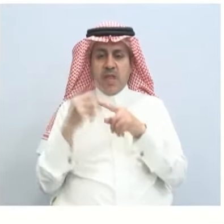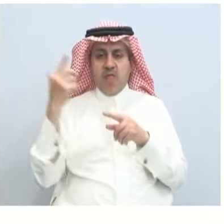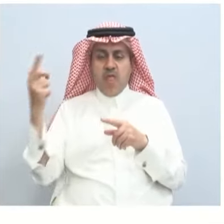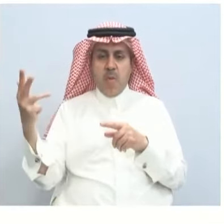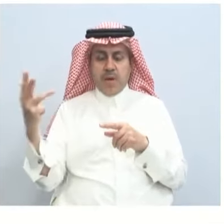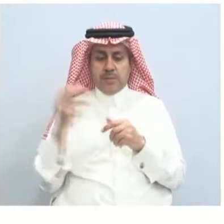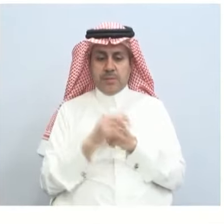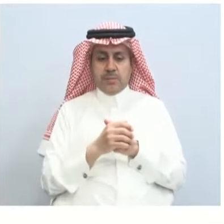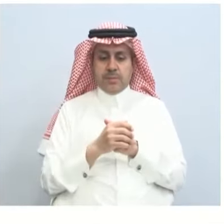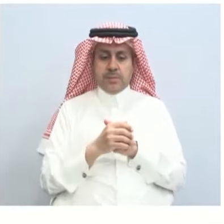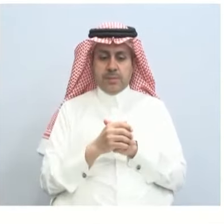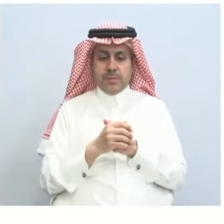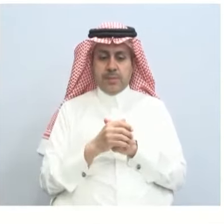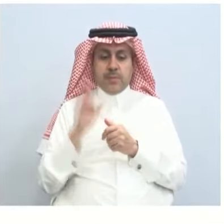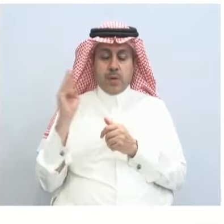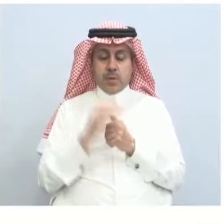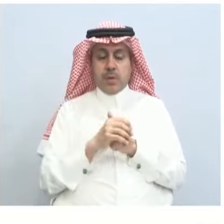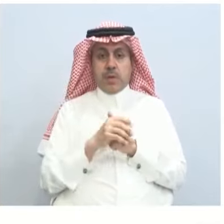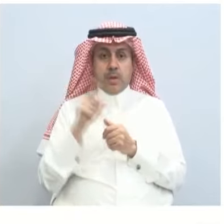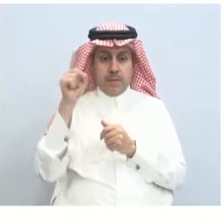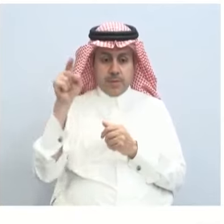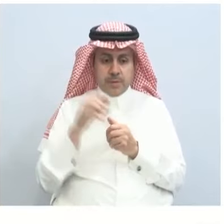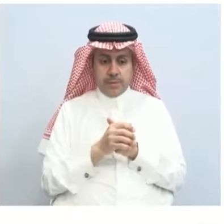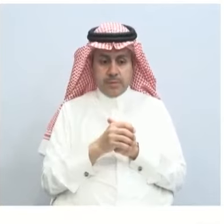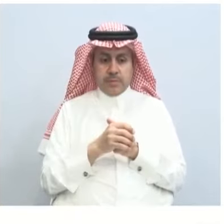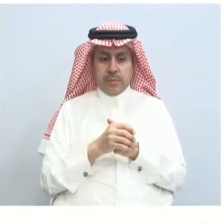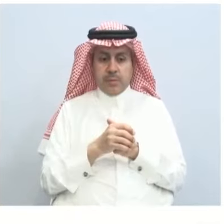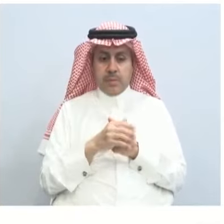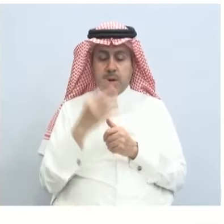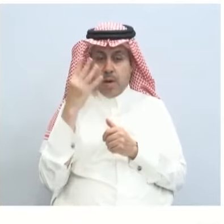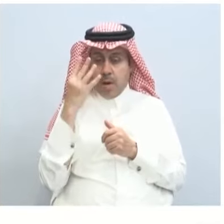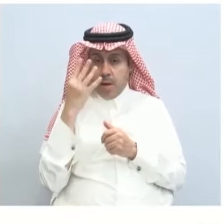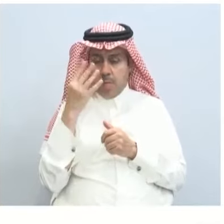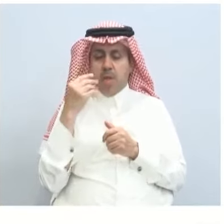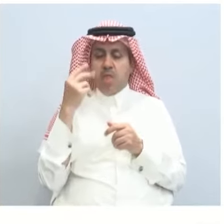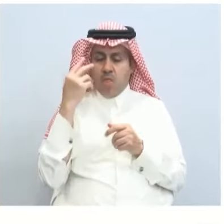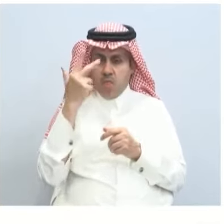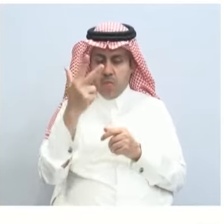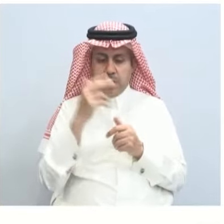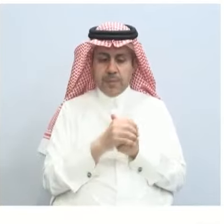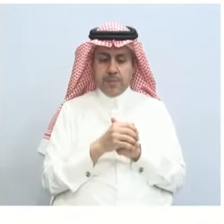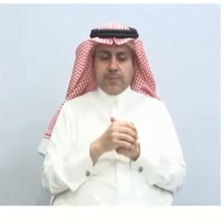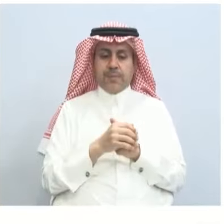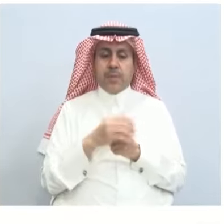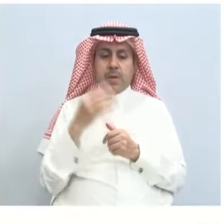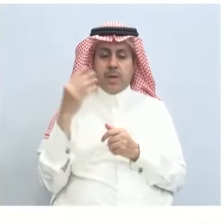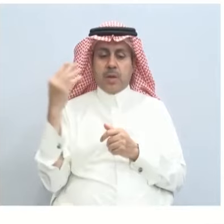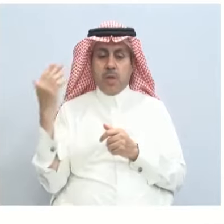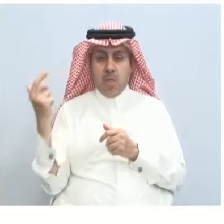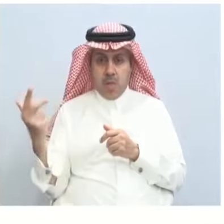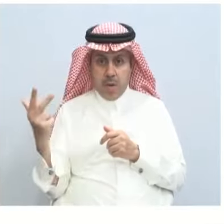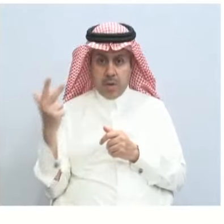الحسابات شويه كوساين انفرس 4 في 2 هذه 8 زائدا 6 في 8 هذه